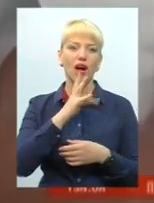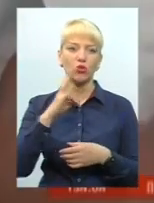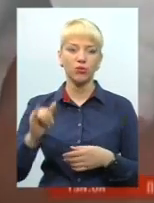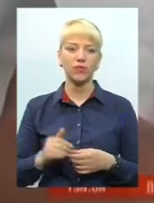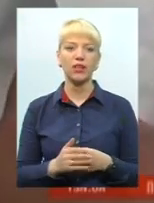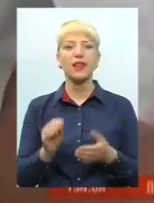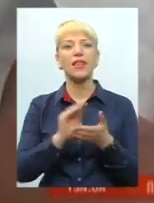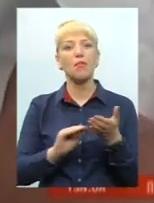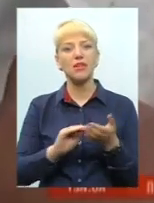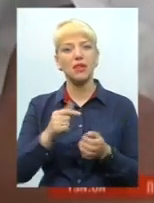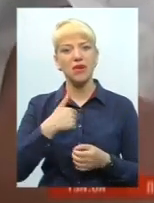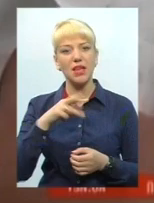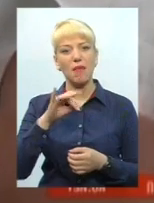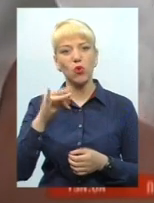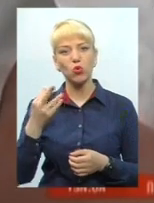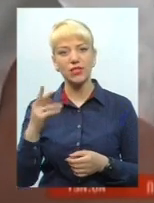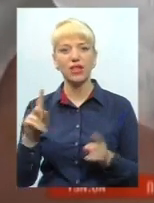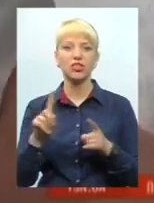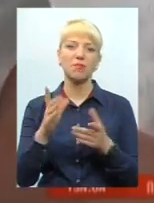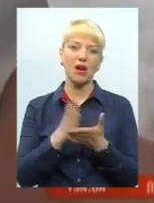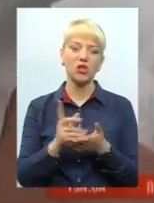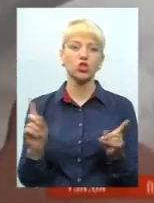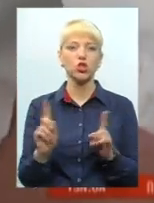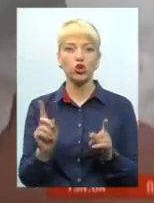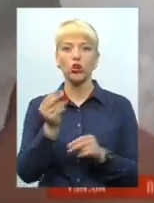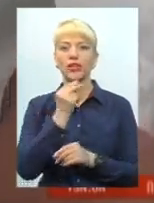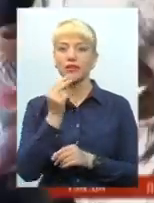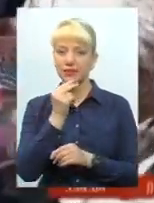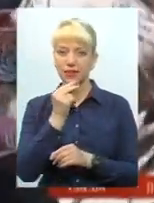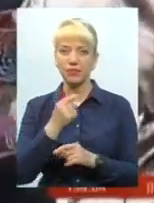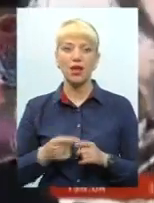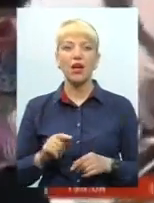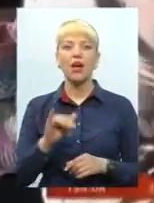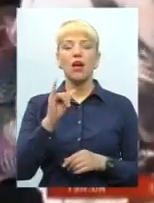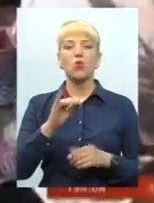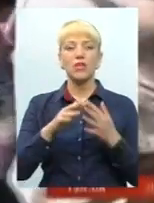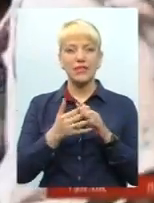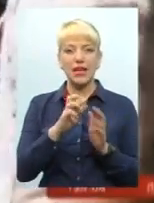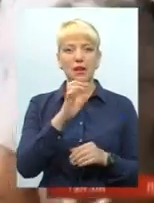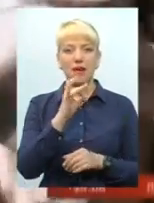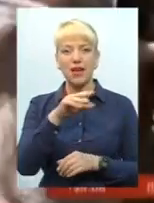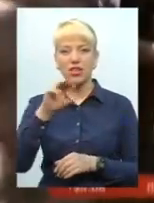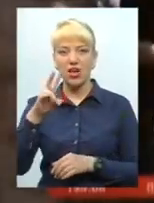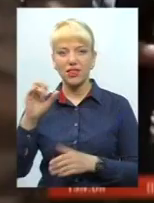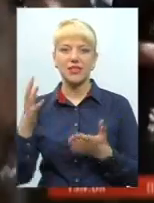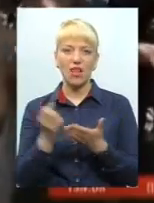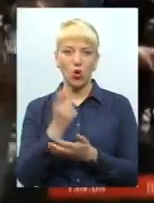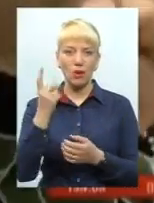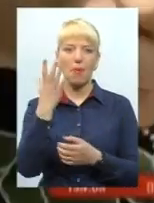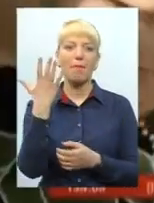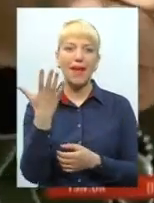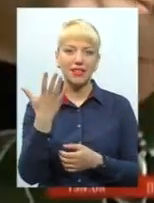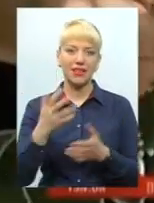мені, Маруся, чи маєш що? Їсти. У селі Бережанка знаходить господарів п'ята загублена